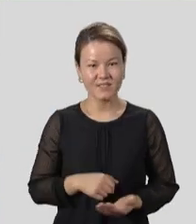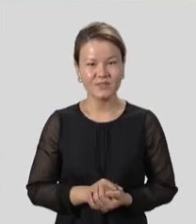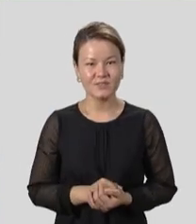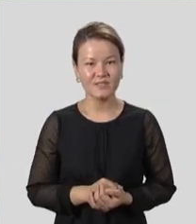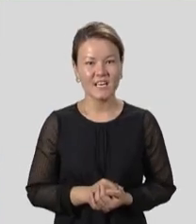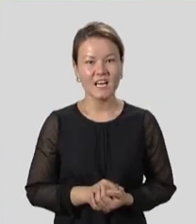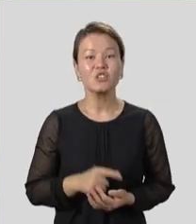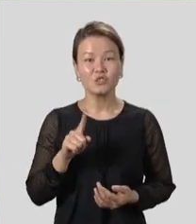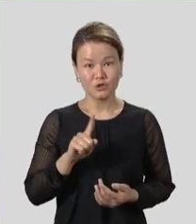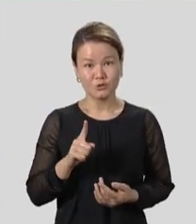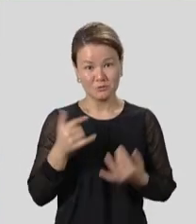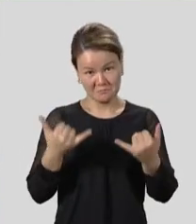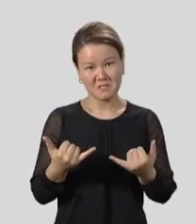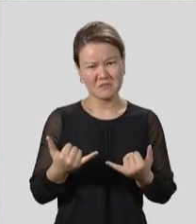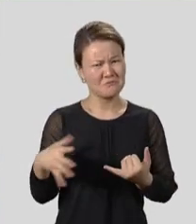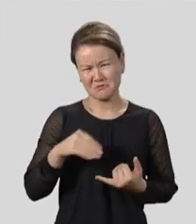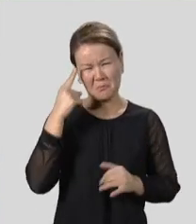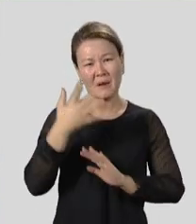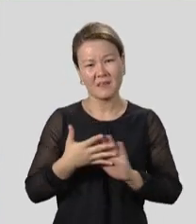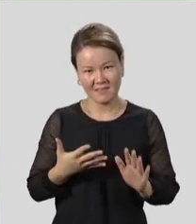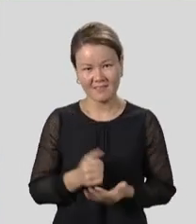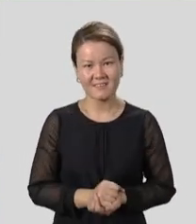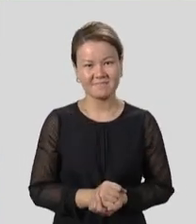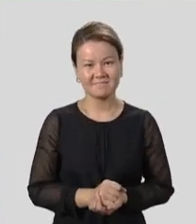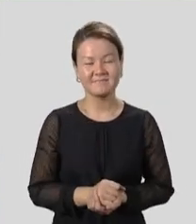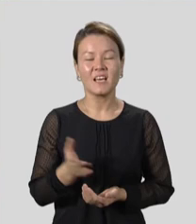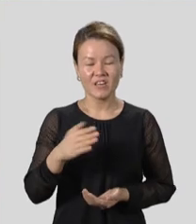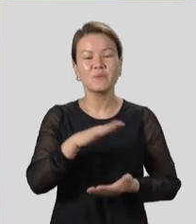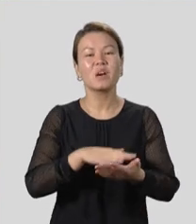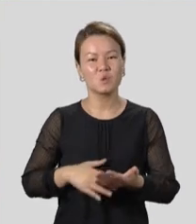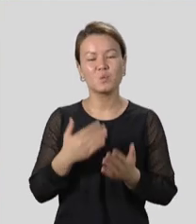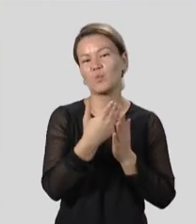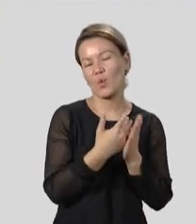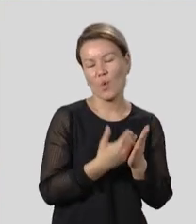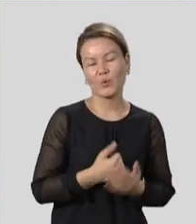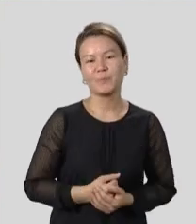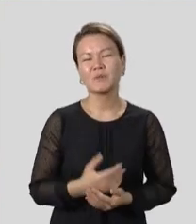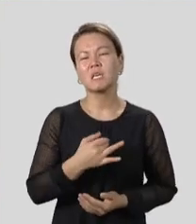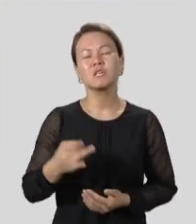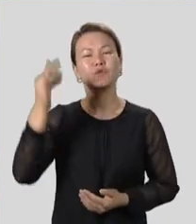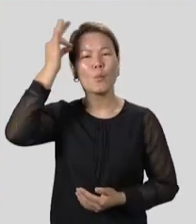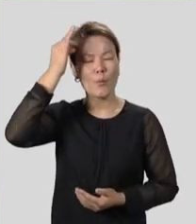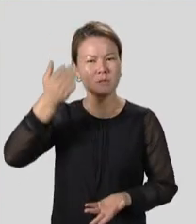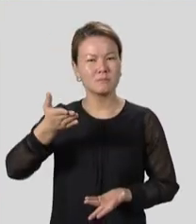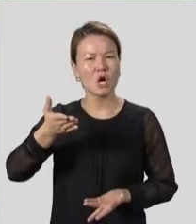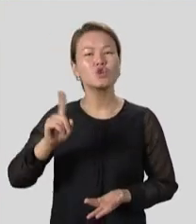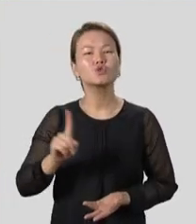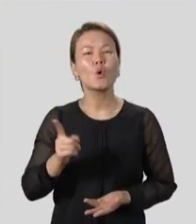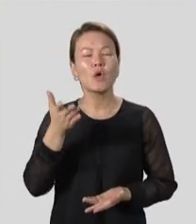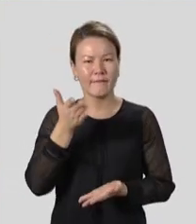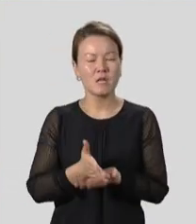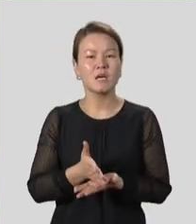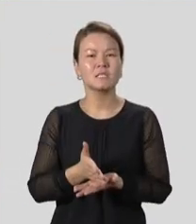Надеюсь, что теперь все стало абсолютно понятным. Продолжим наш урок и вспомним, что